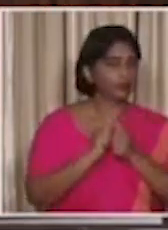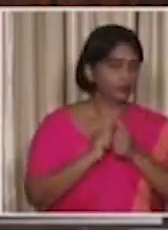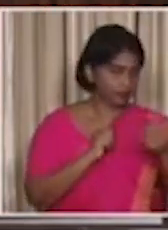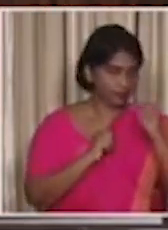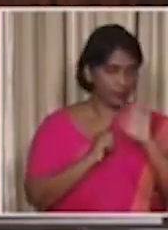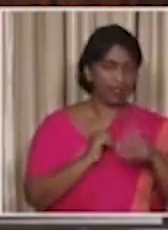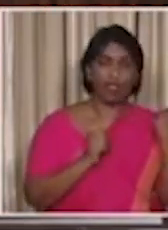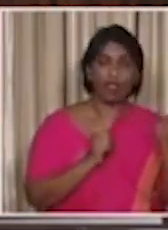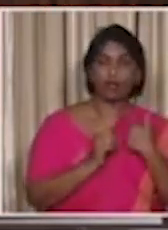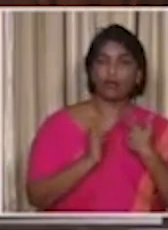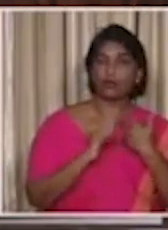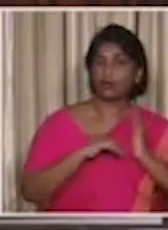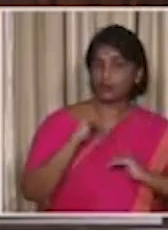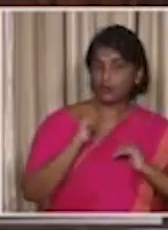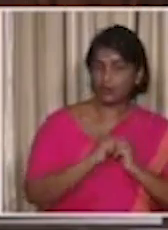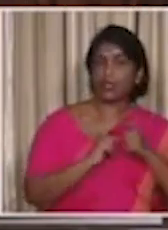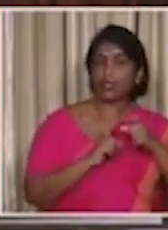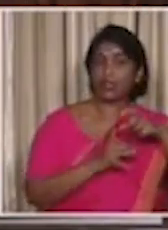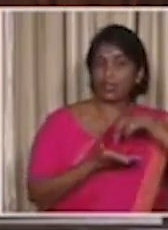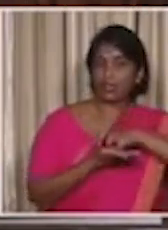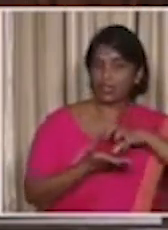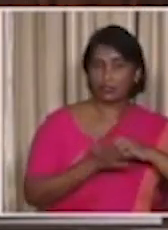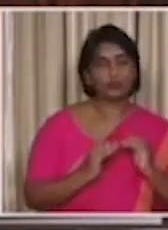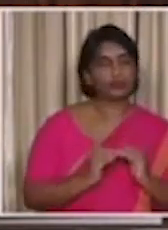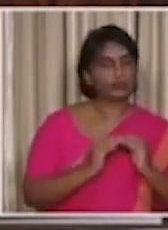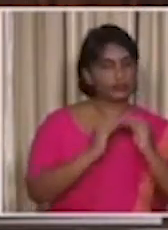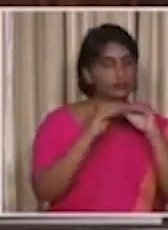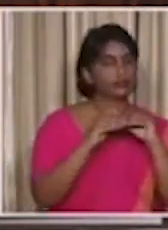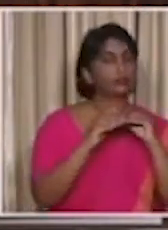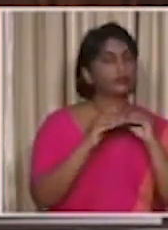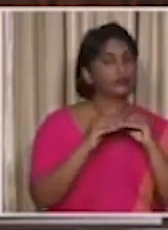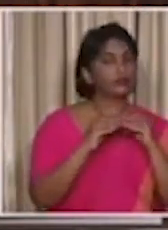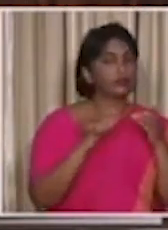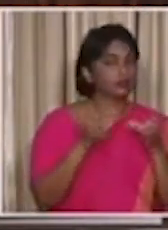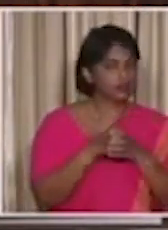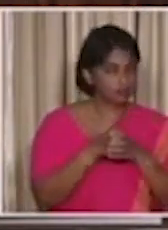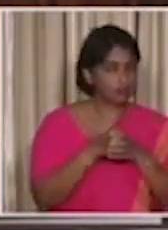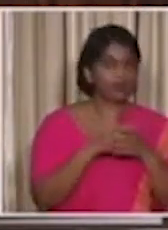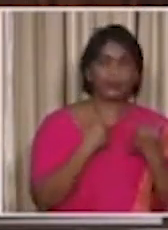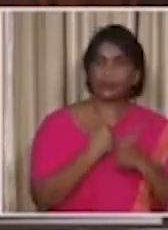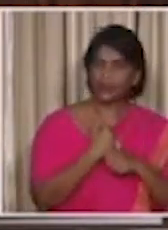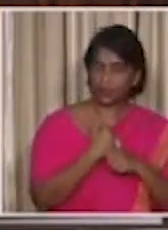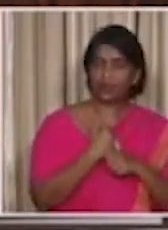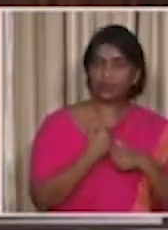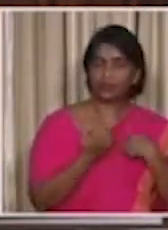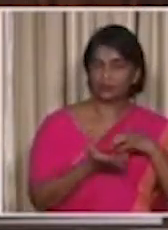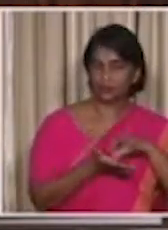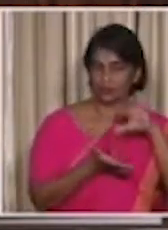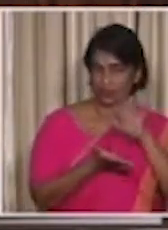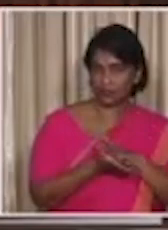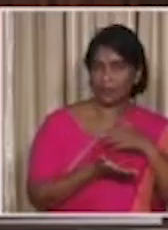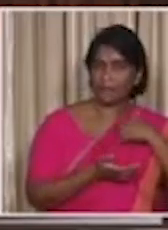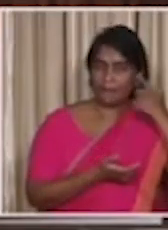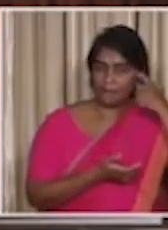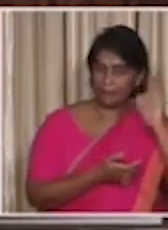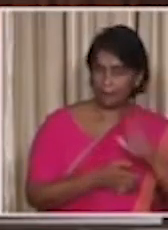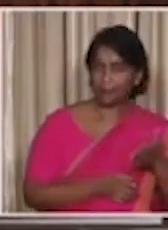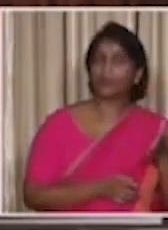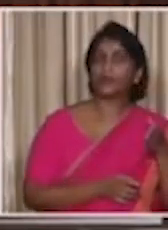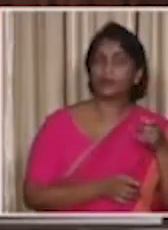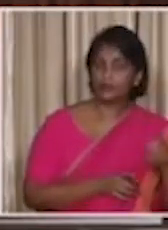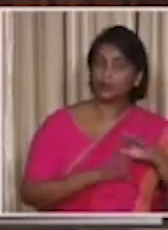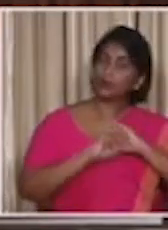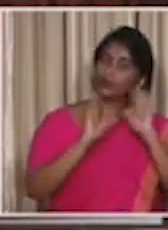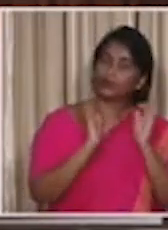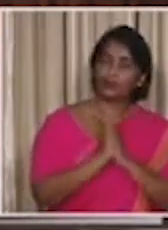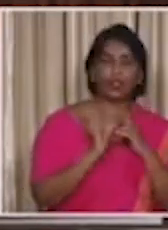සඳහා නවීන ක්‍රමයේ දිස්ත්‍රික්ක සංවර්ධන සභා ක්‍රමවේදයක් අප ස්ථාපිත කරන්නට අපේක්ෂා කරනවා. මේ